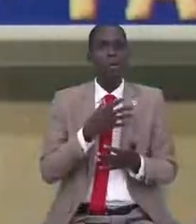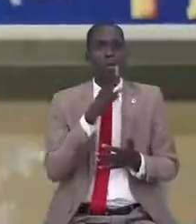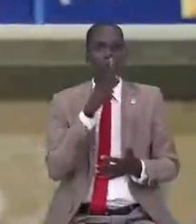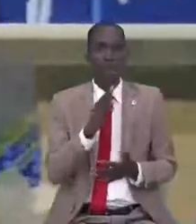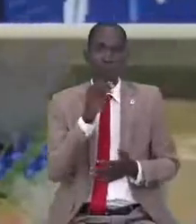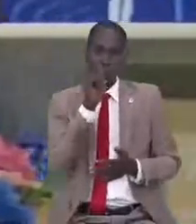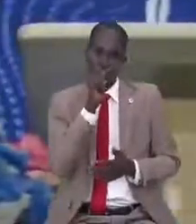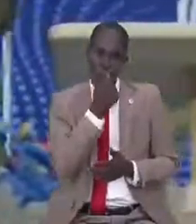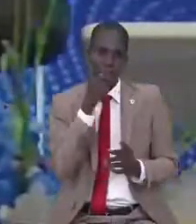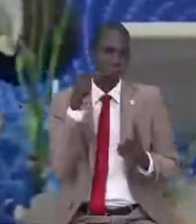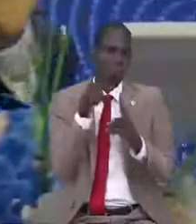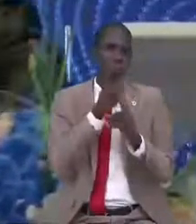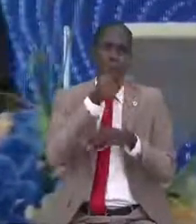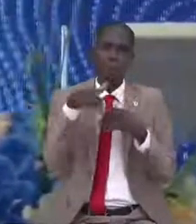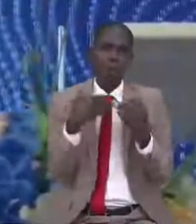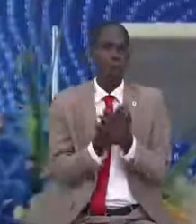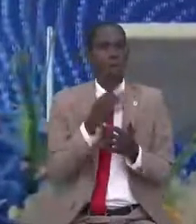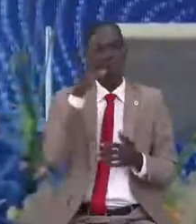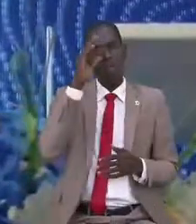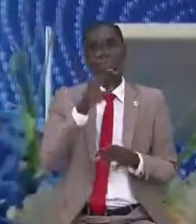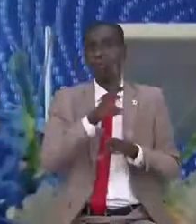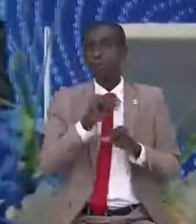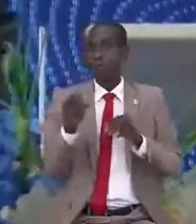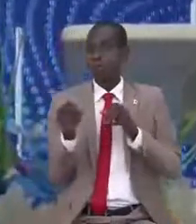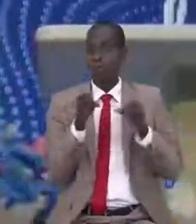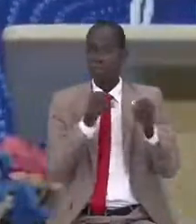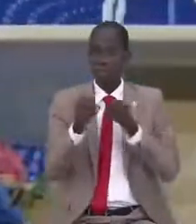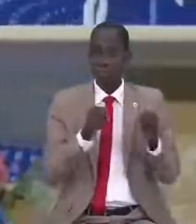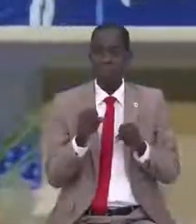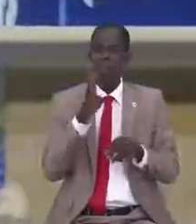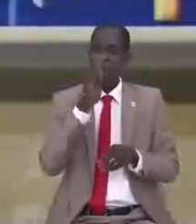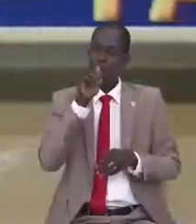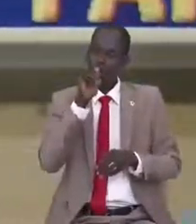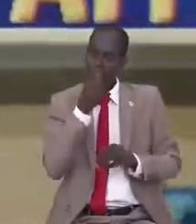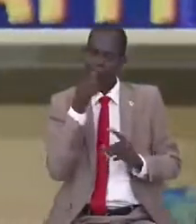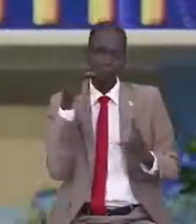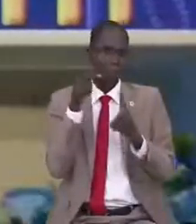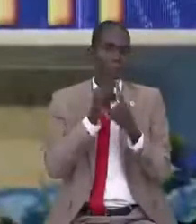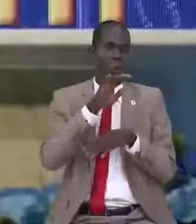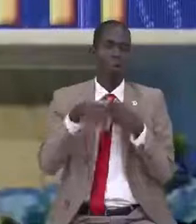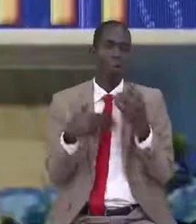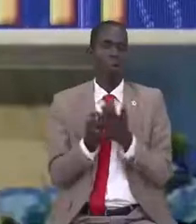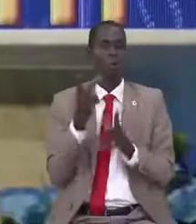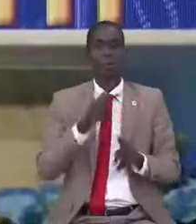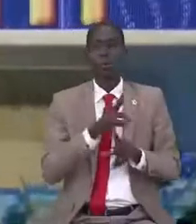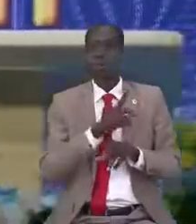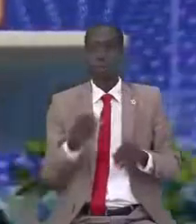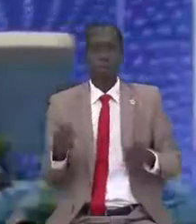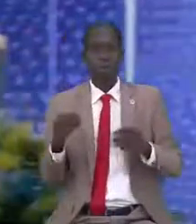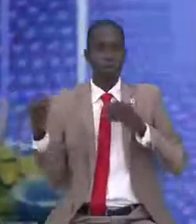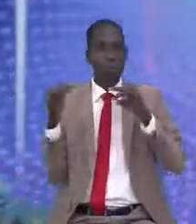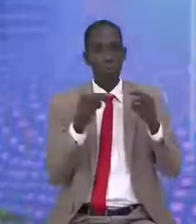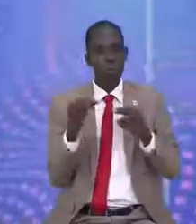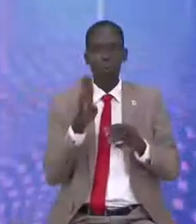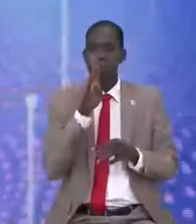envers tous. Pas de bagarre, usez de patience envers tous les hommes, pas de violence, usez